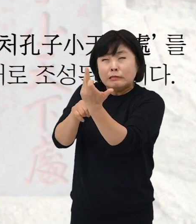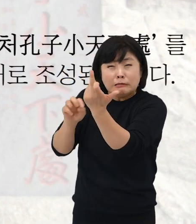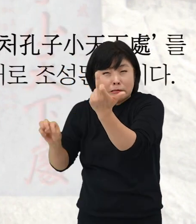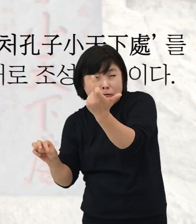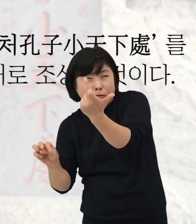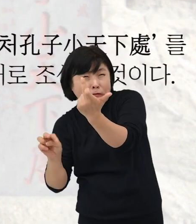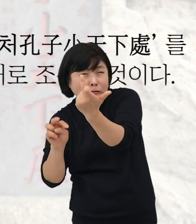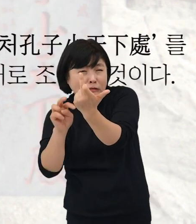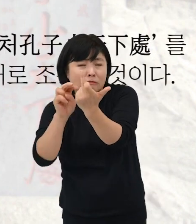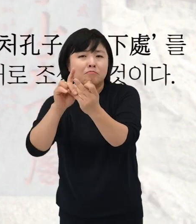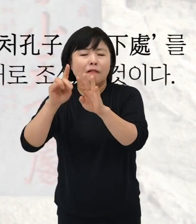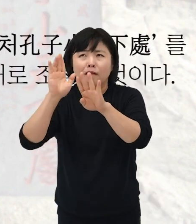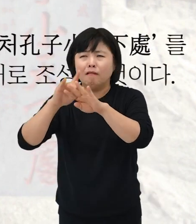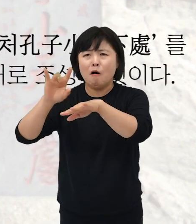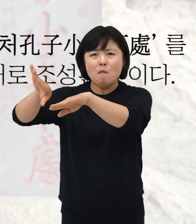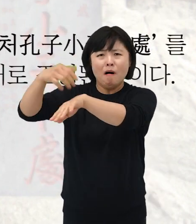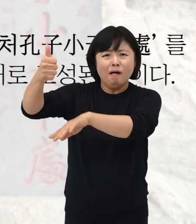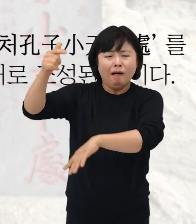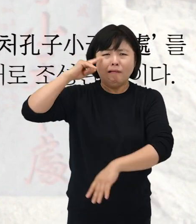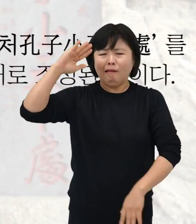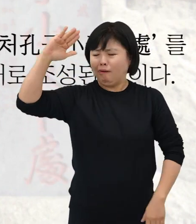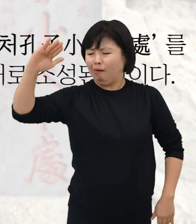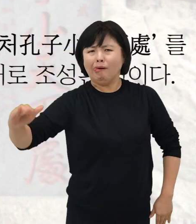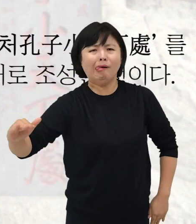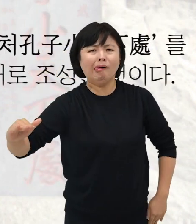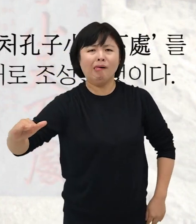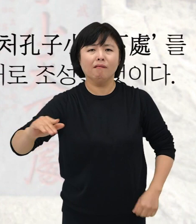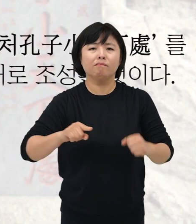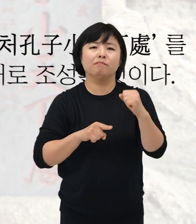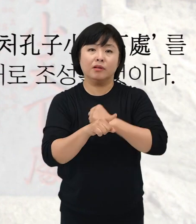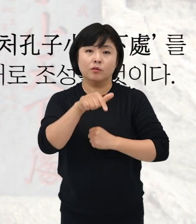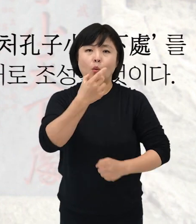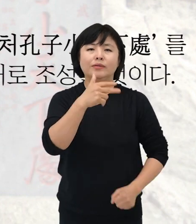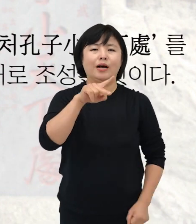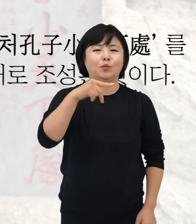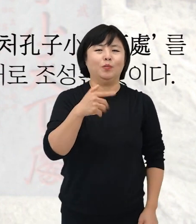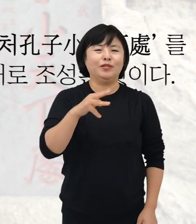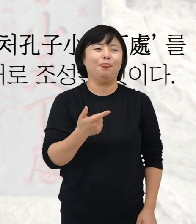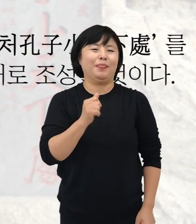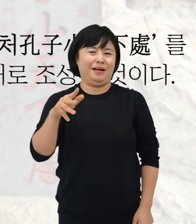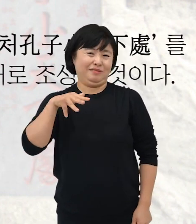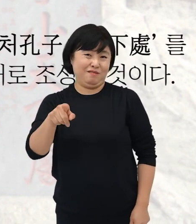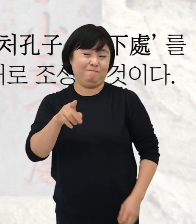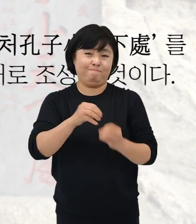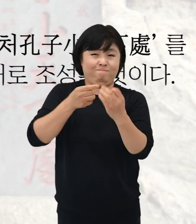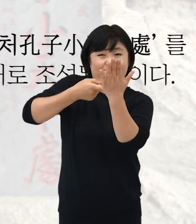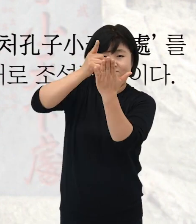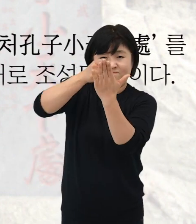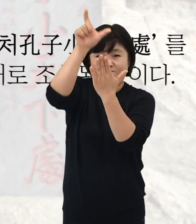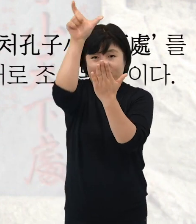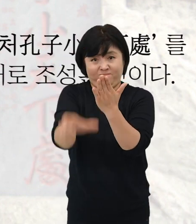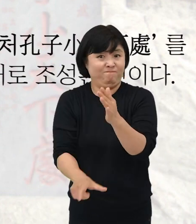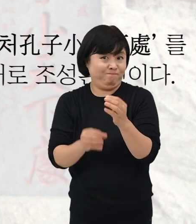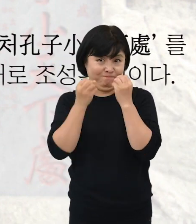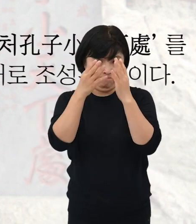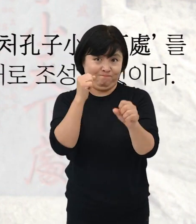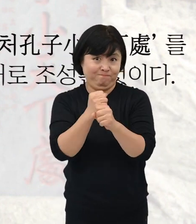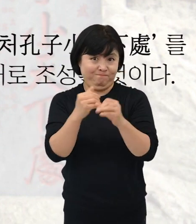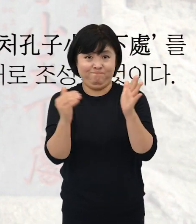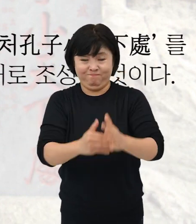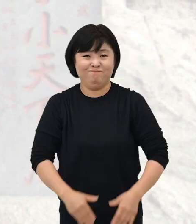올라 천하를 작게 여기셨다라는 뜻의 공자 소 천하처를 새긴 비석은 최근에 새로 조성된